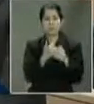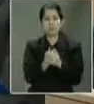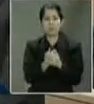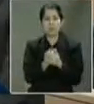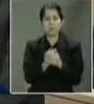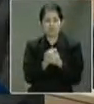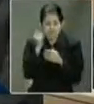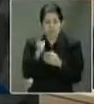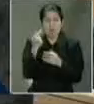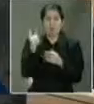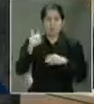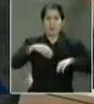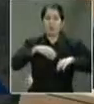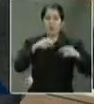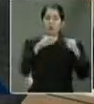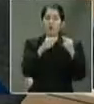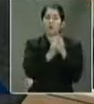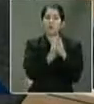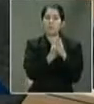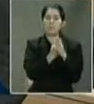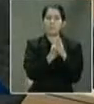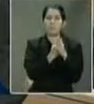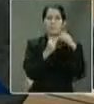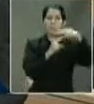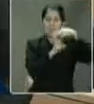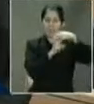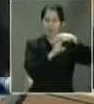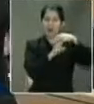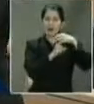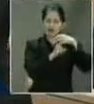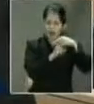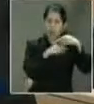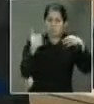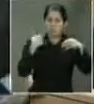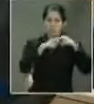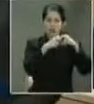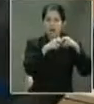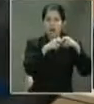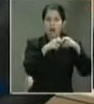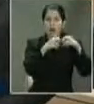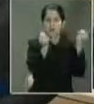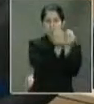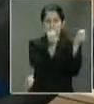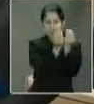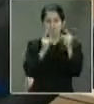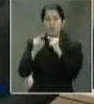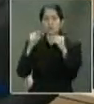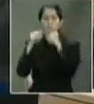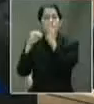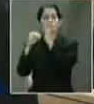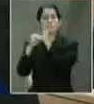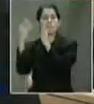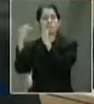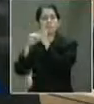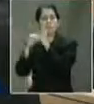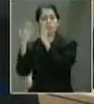ยากรุงเทพไม่มีฮะกรุงเทพก็มีปิดอนุสาวรีย์ชัยสมรภูมิอ